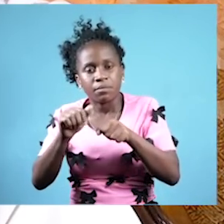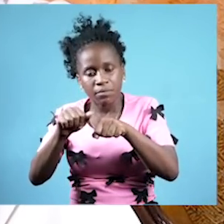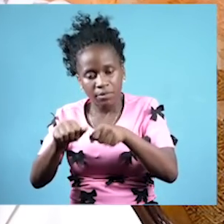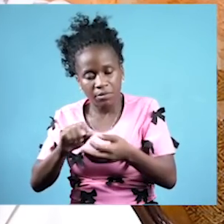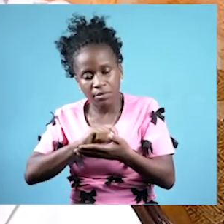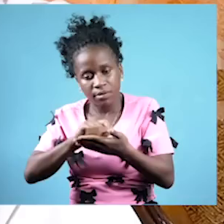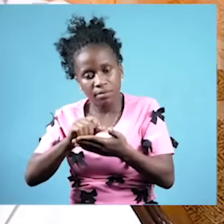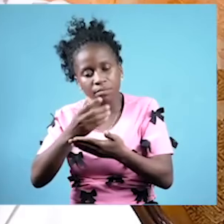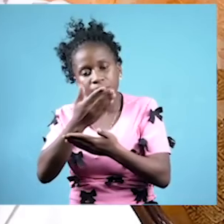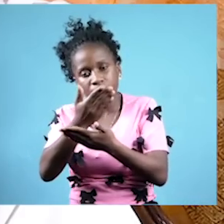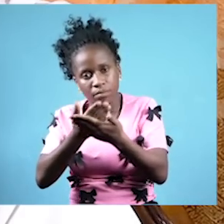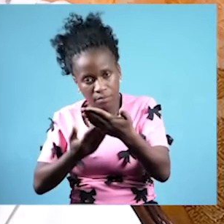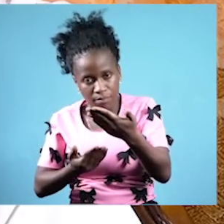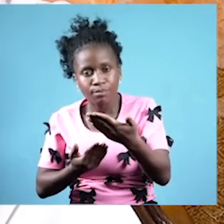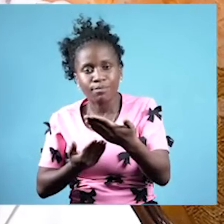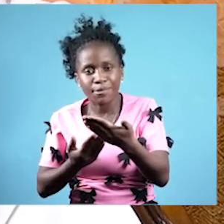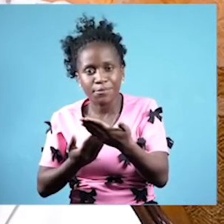nikalazimika kuandika barua